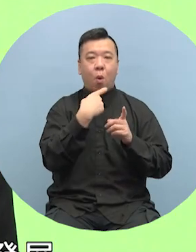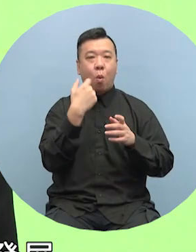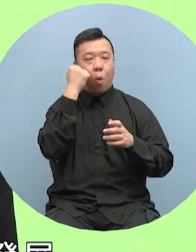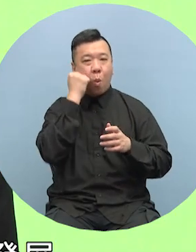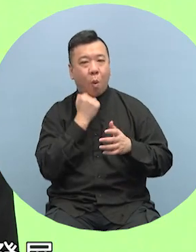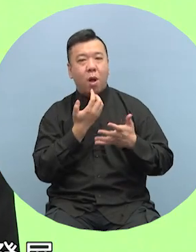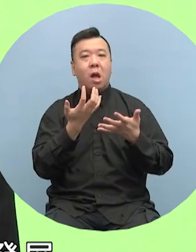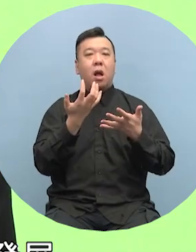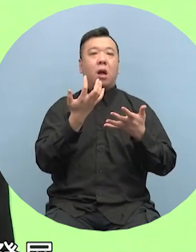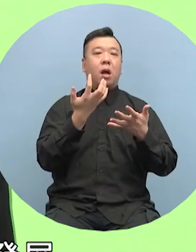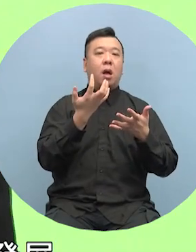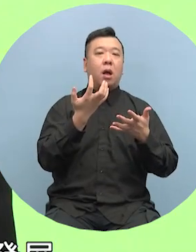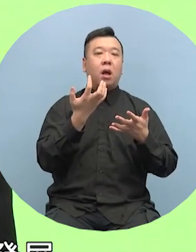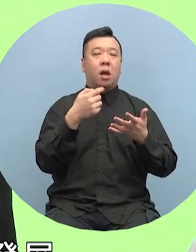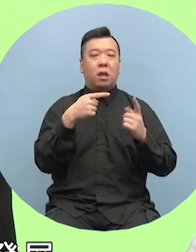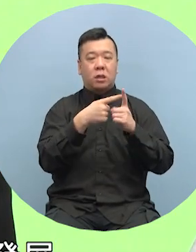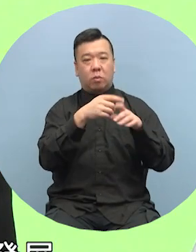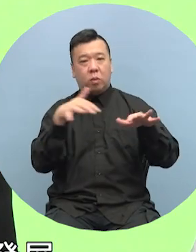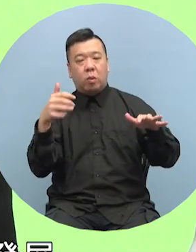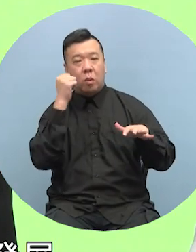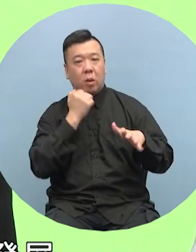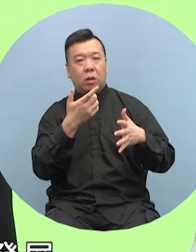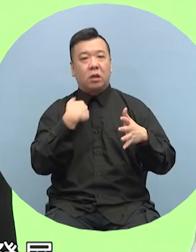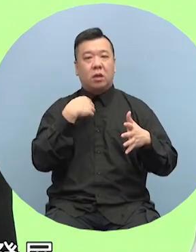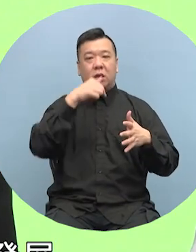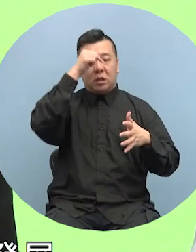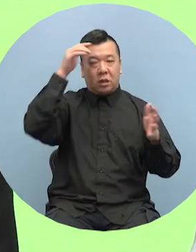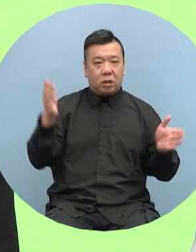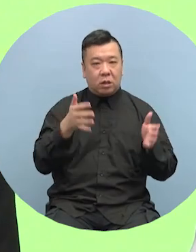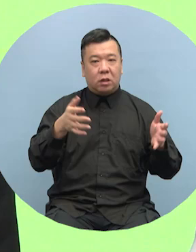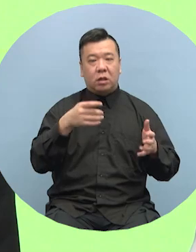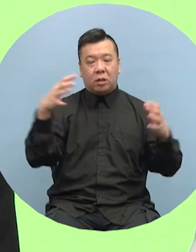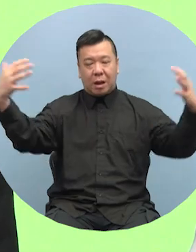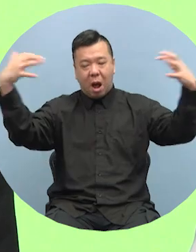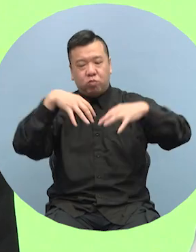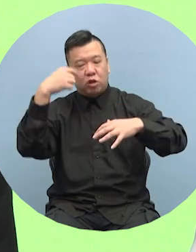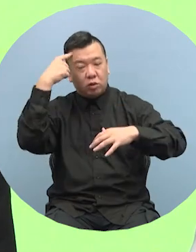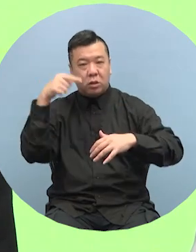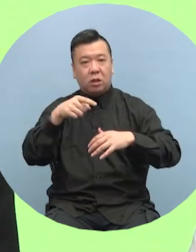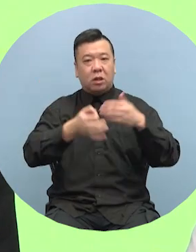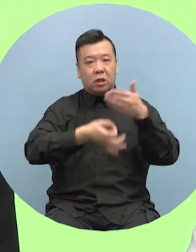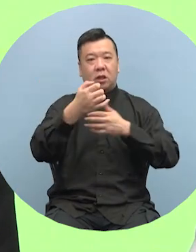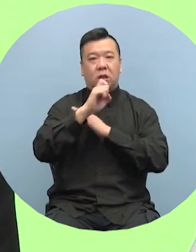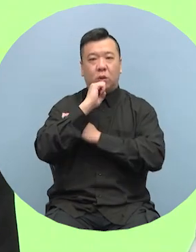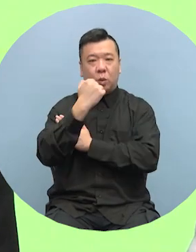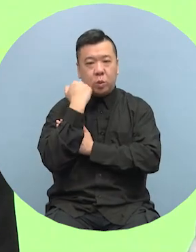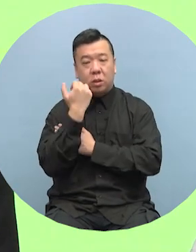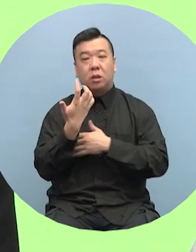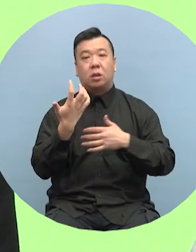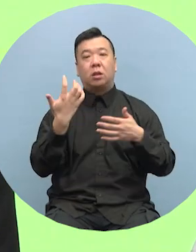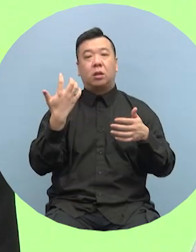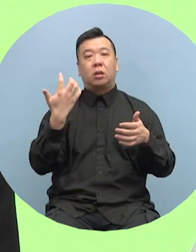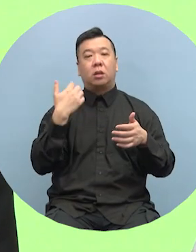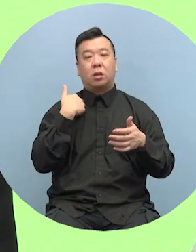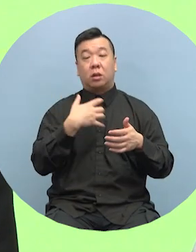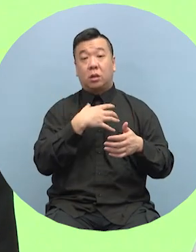步，以至我哋要推動國際醫療創新嘅樞紐，我哋希望咧提升力量。所以我哋